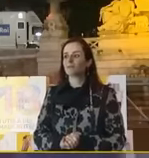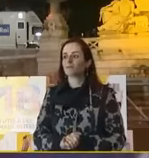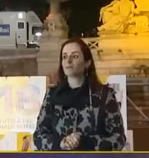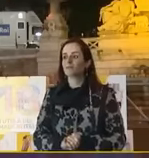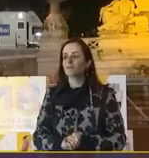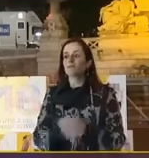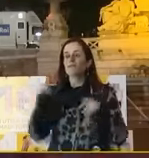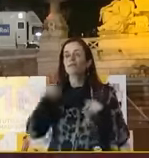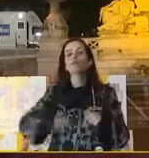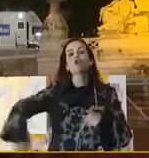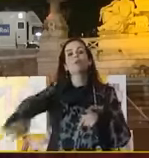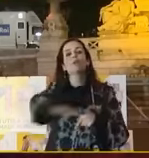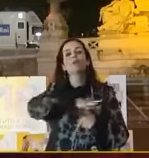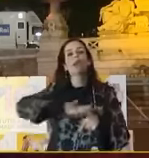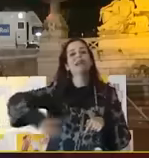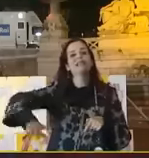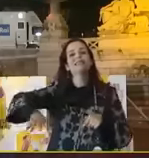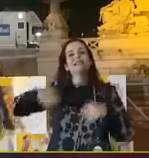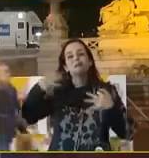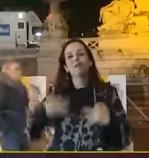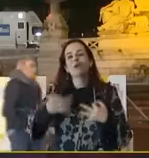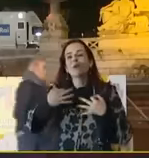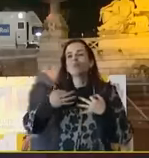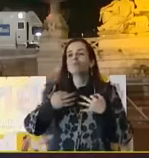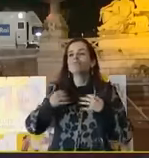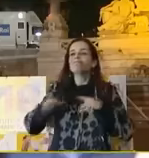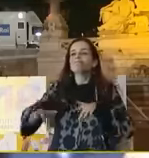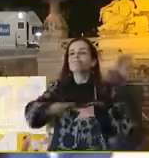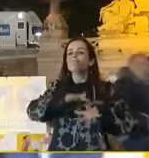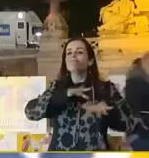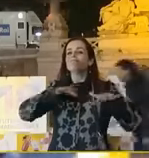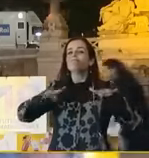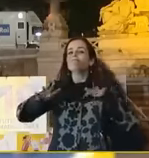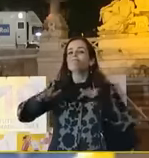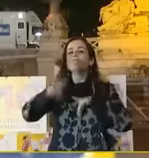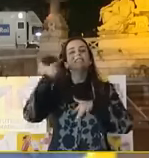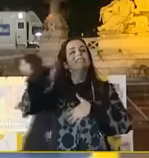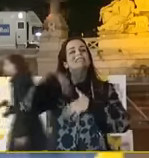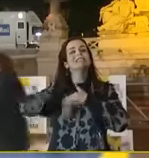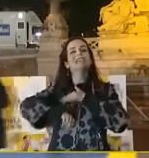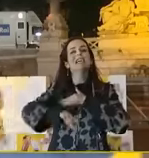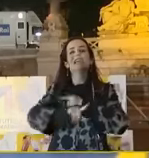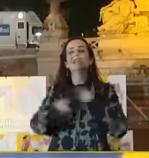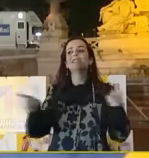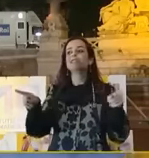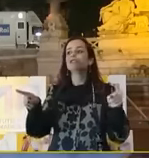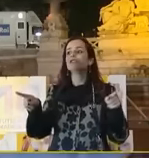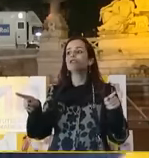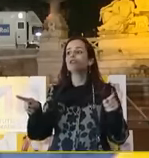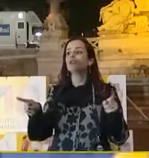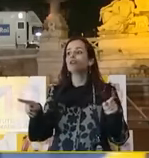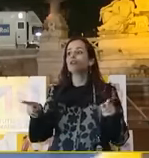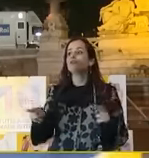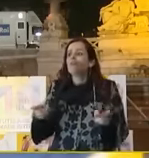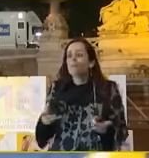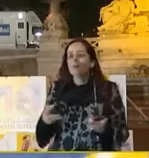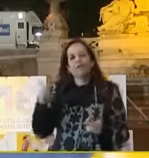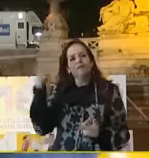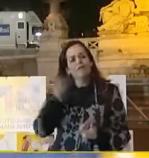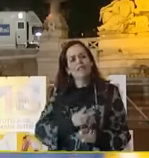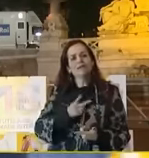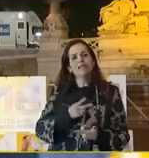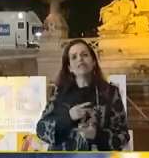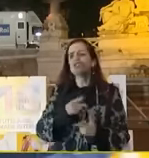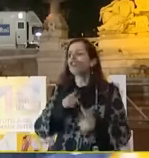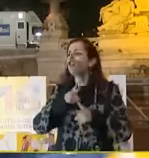Queste sono delle piazze veramente di riscatto. Quindi occorre fare... No, non esistono più! Non esistono più! Ma che veramente possiamo